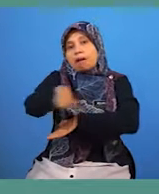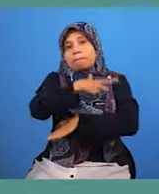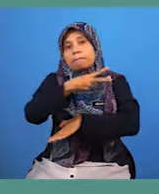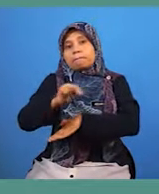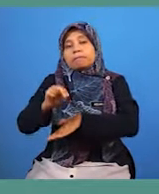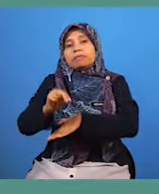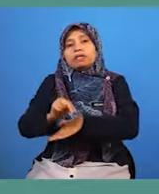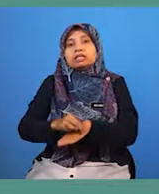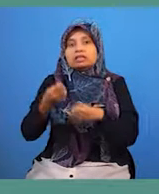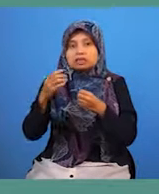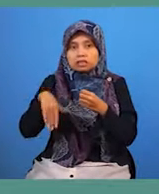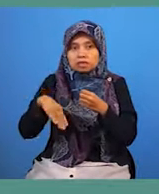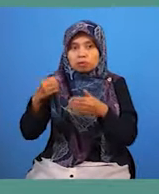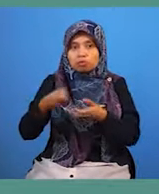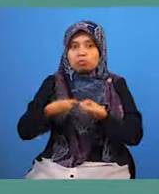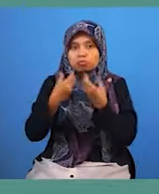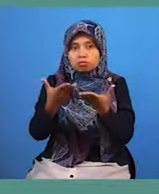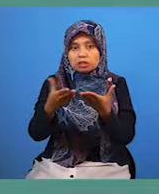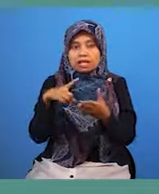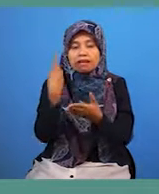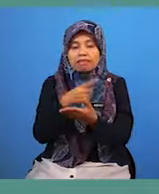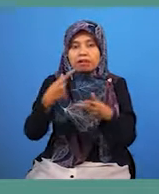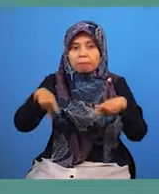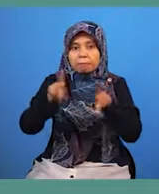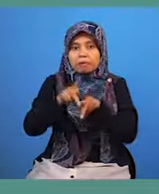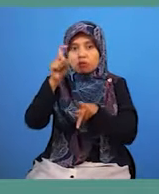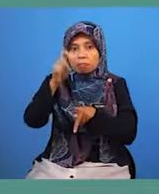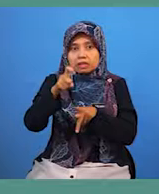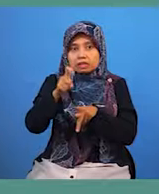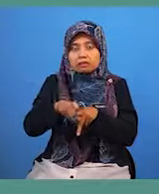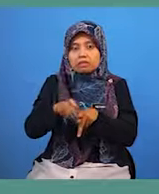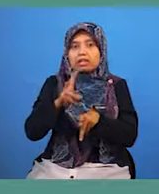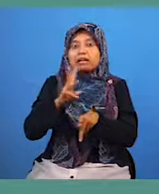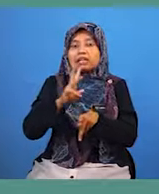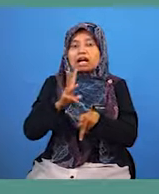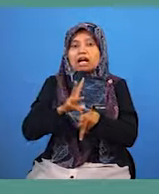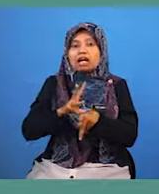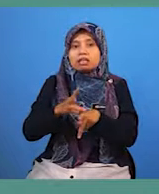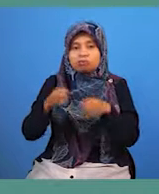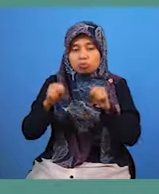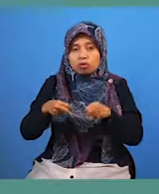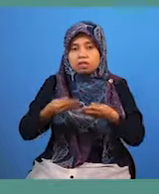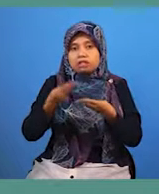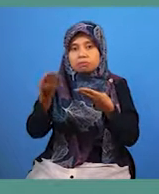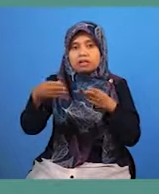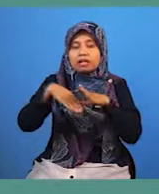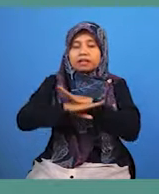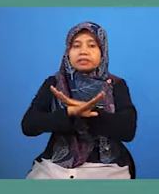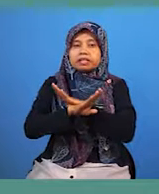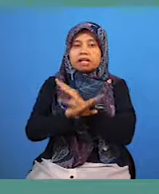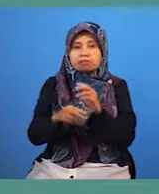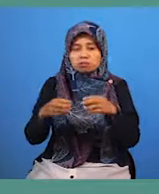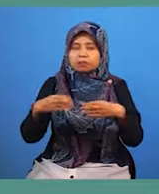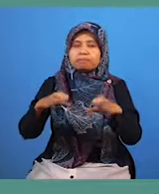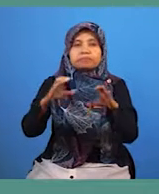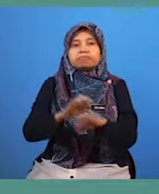Sebelum sampel diserahkan, kita perlu memastikan supaya sampel air ternakan kita dapat diserahkan dalam